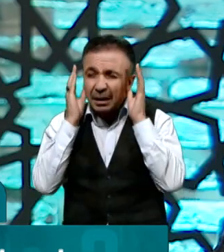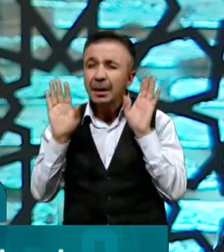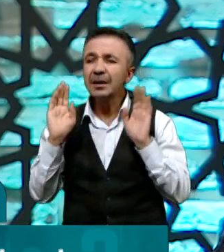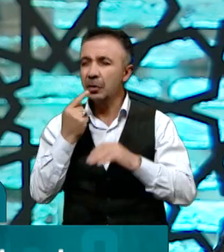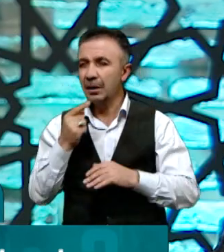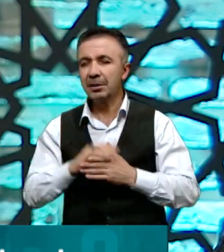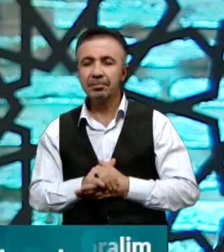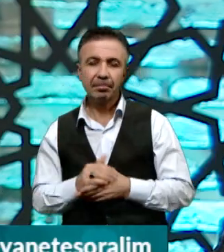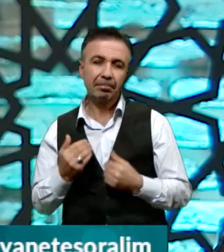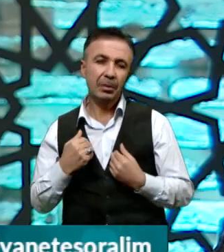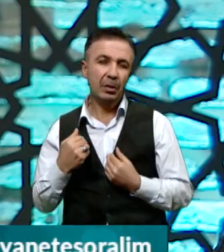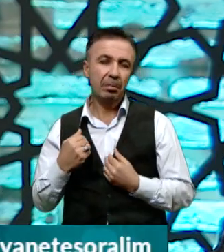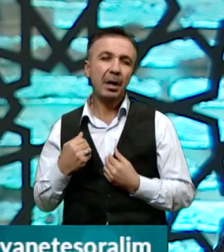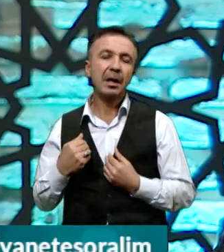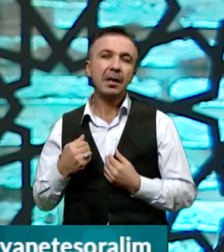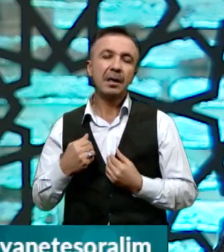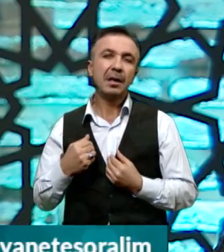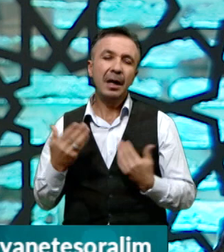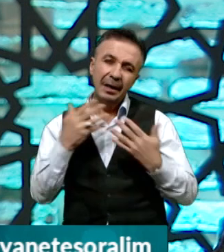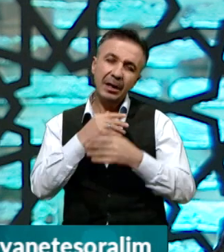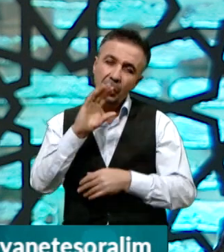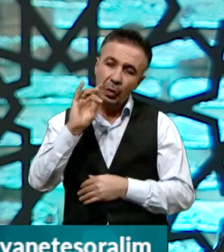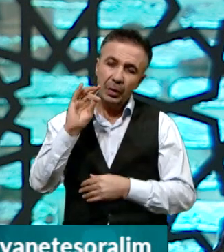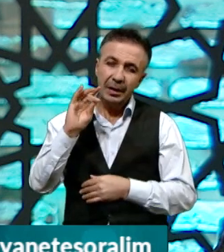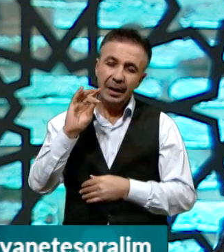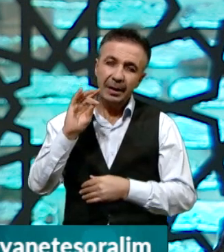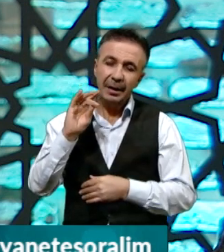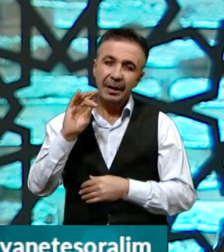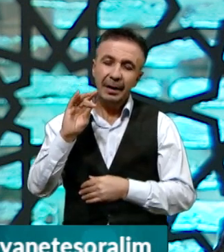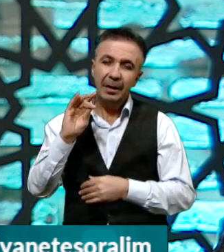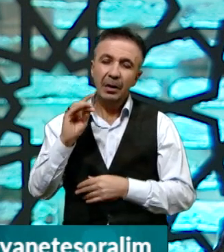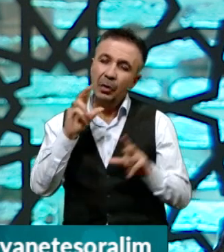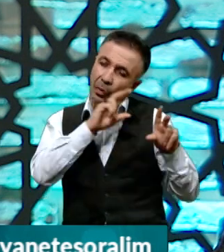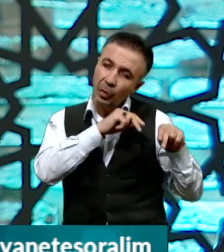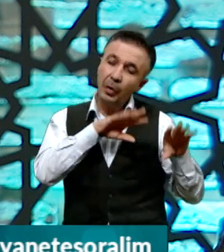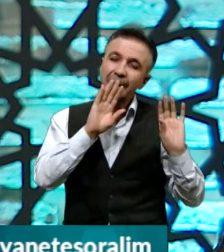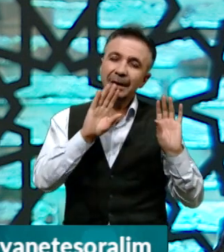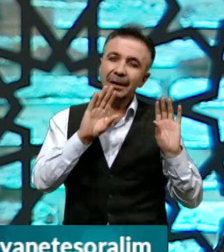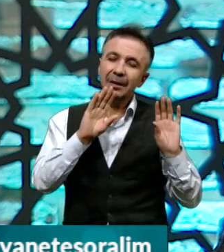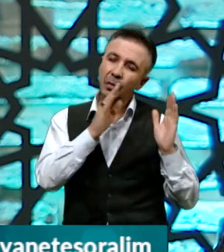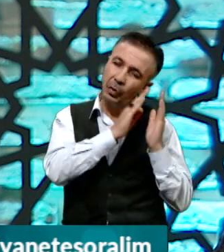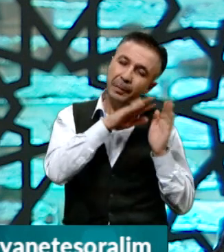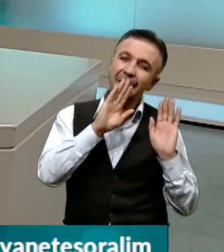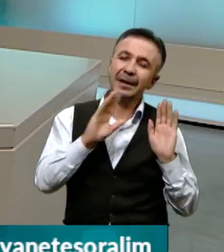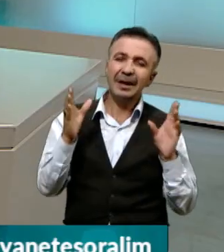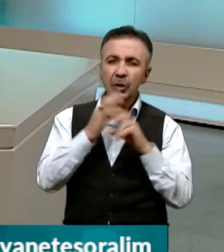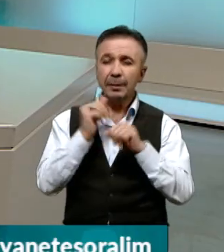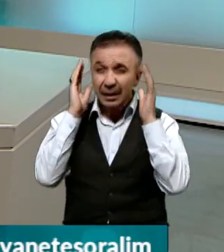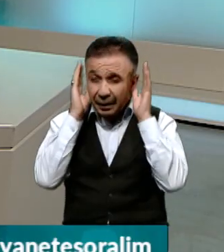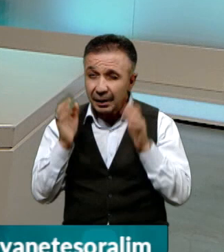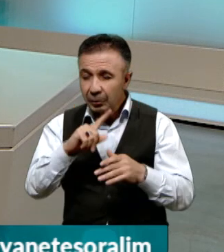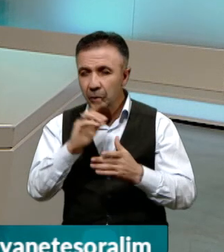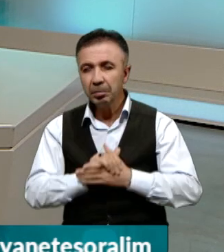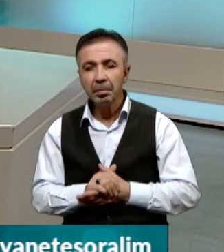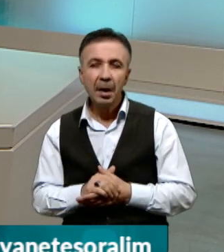Şimdi gece 12'den sonra teheccüd namazı uyumadan kılınabilir mi sorusu hatırıma şunu düşürdü. Biz o